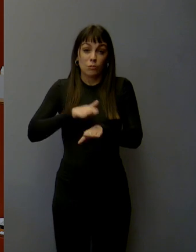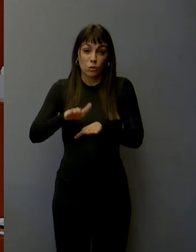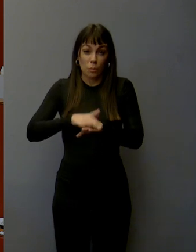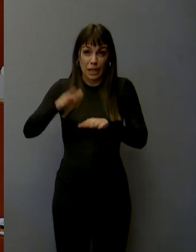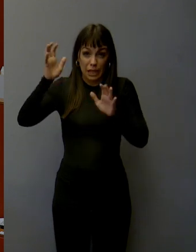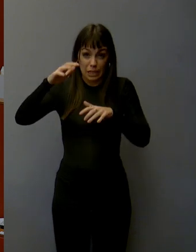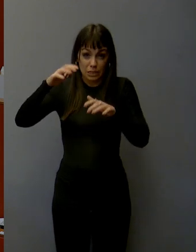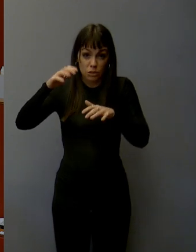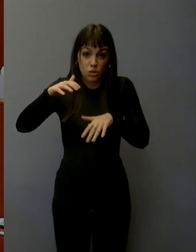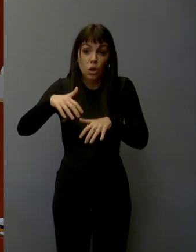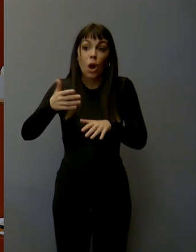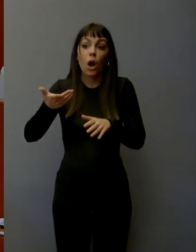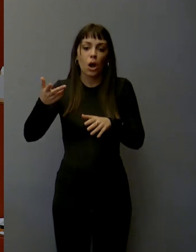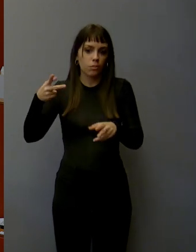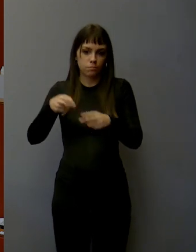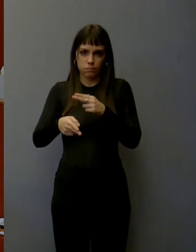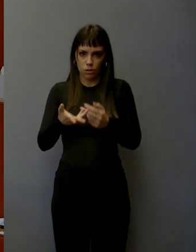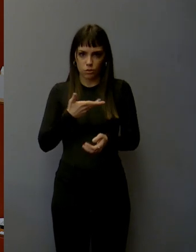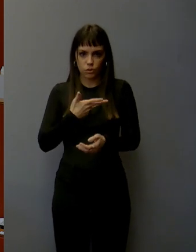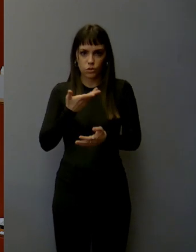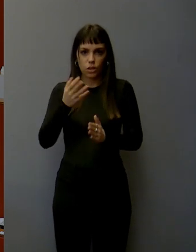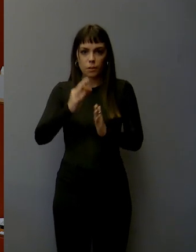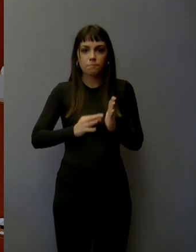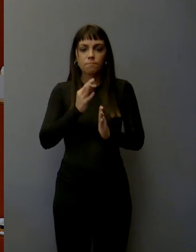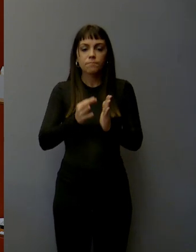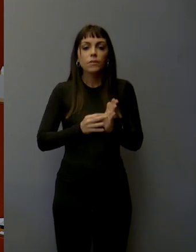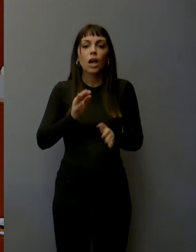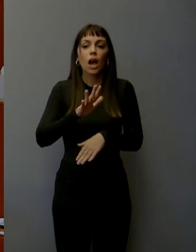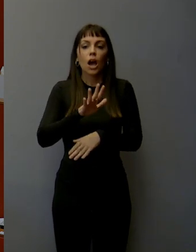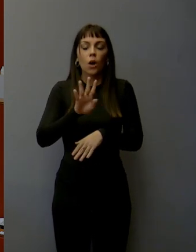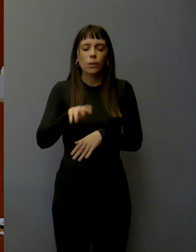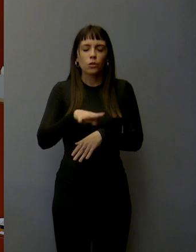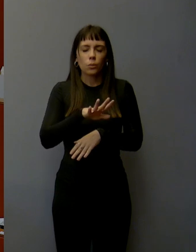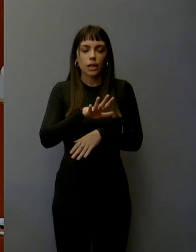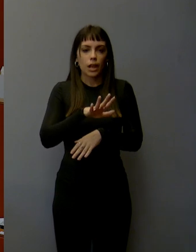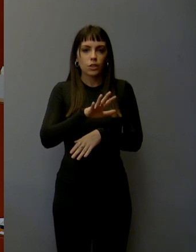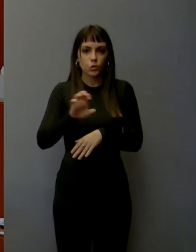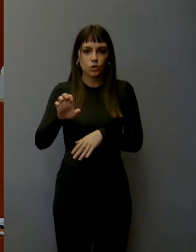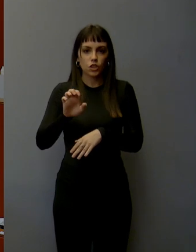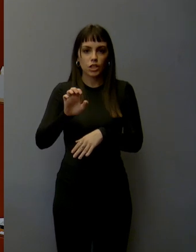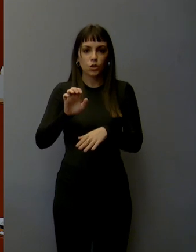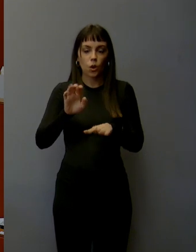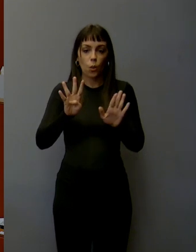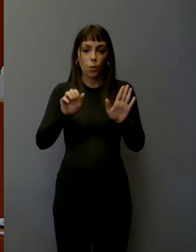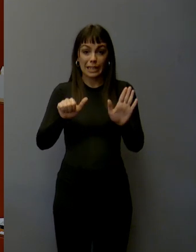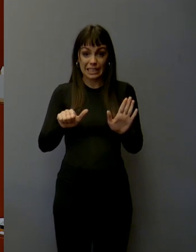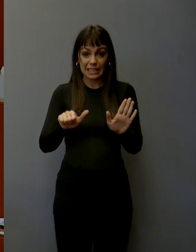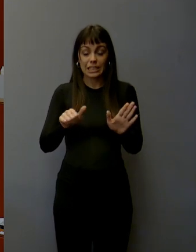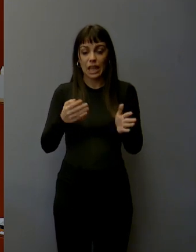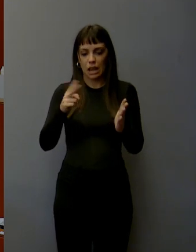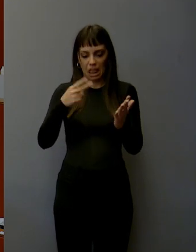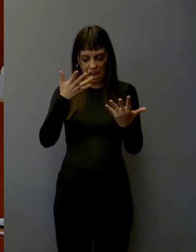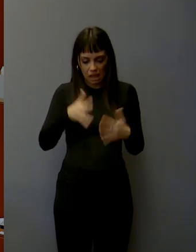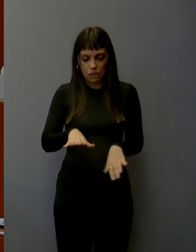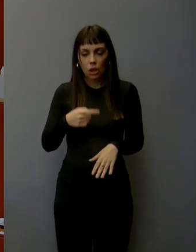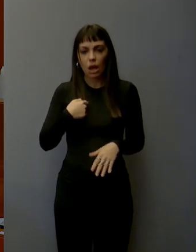la ordine del giorno 4.546 load do per letto e direi che posso concludere il mio intervento